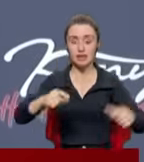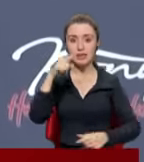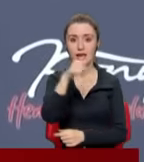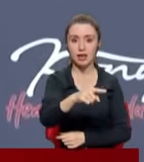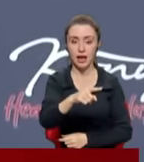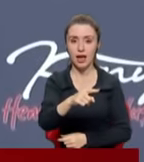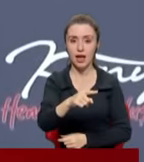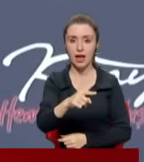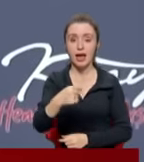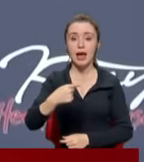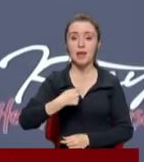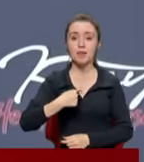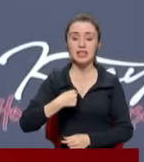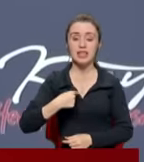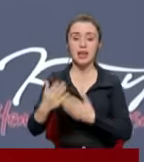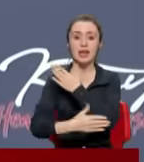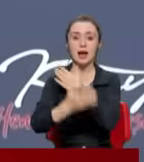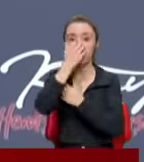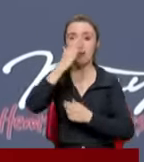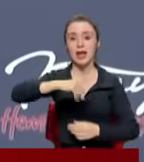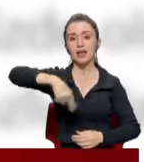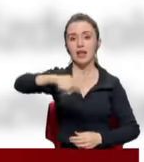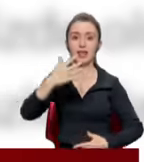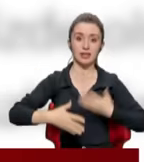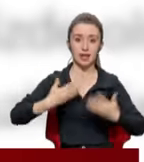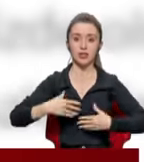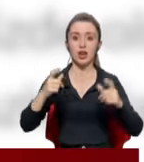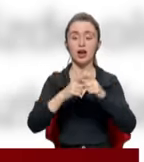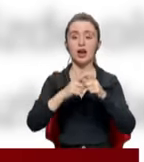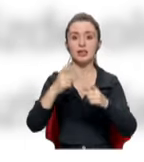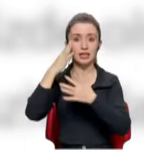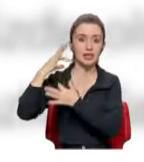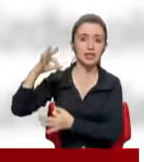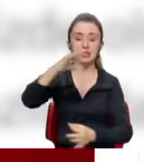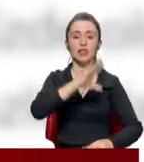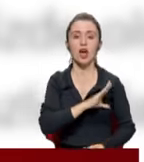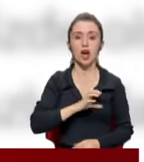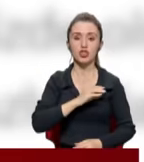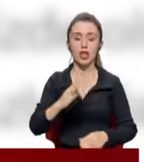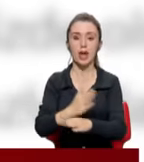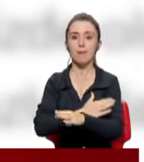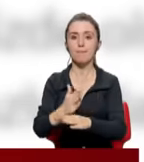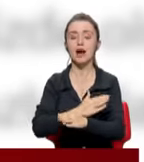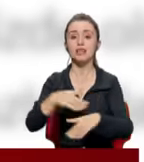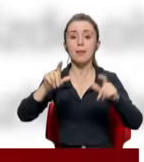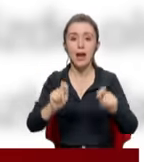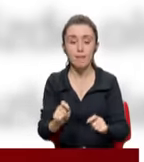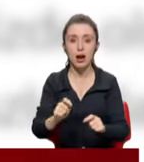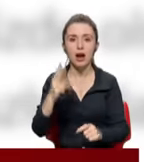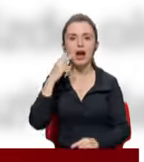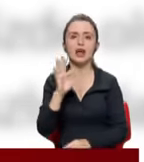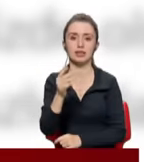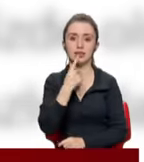elini bize uzatan kardeşlerimiz sevinecek gazzeli mazlumların acılarını yerel seçimlere alet etmek